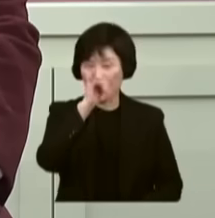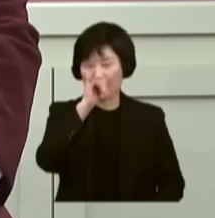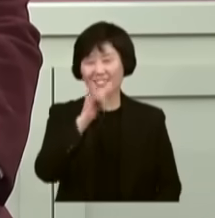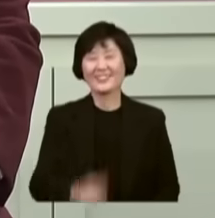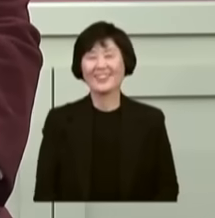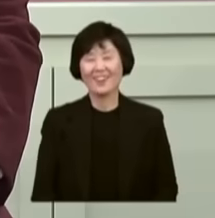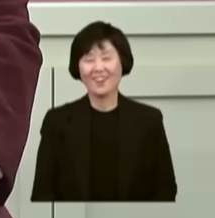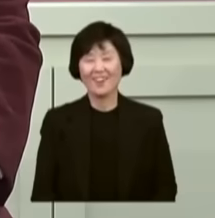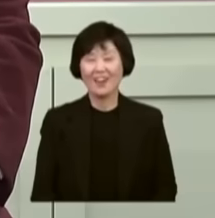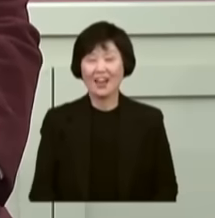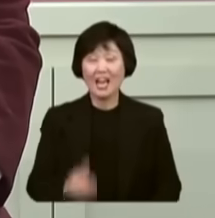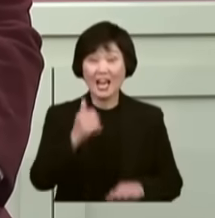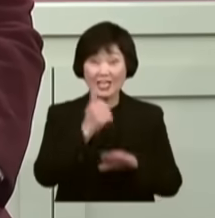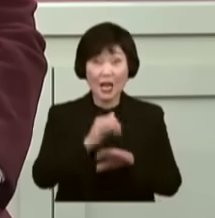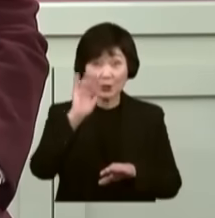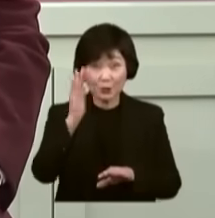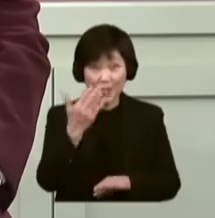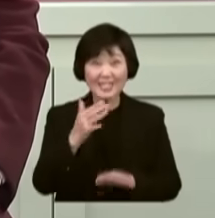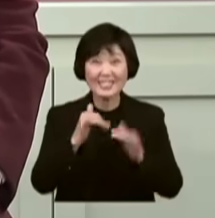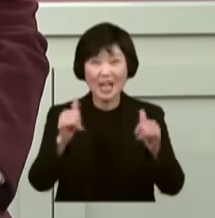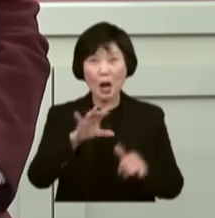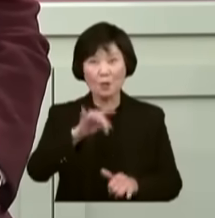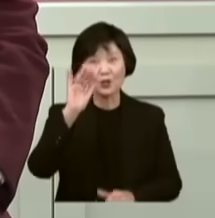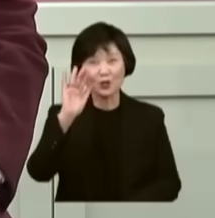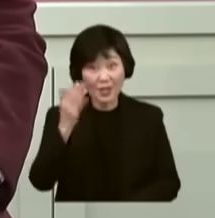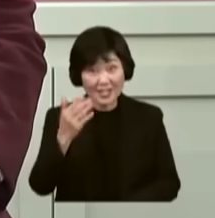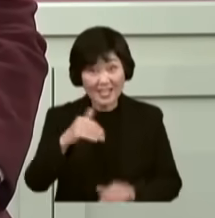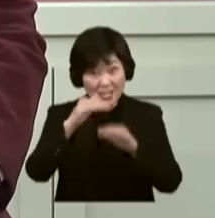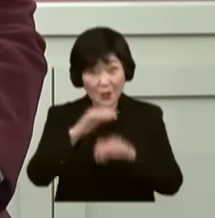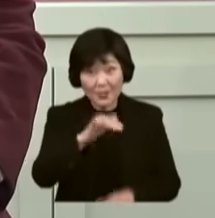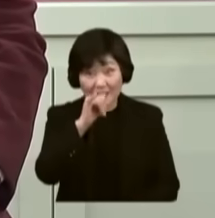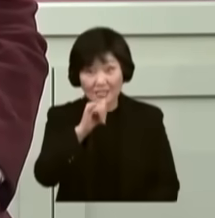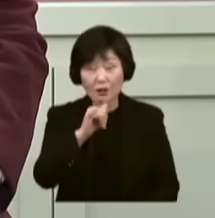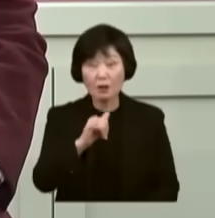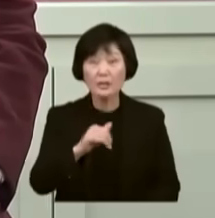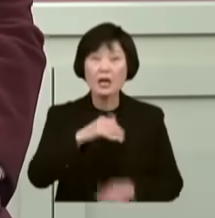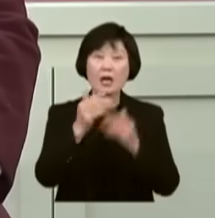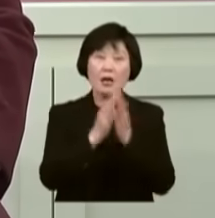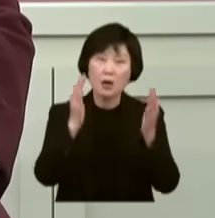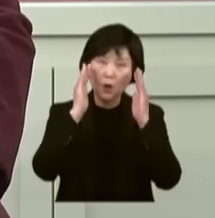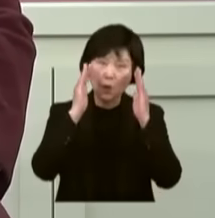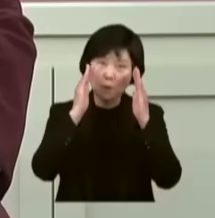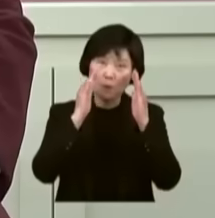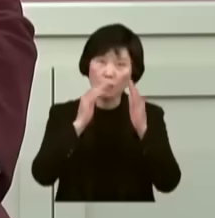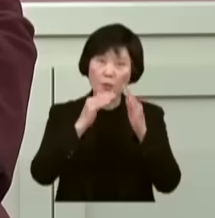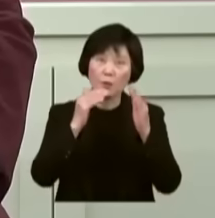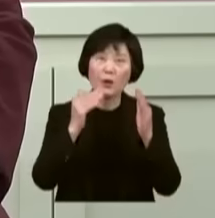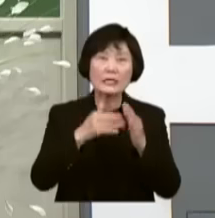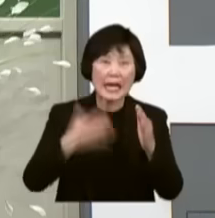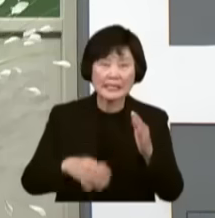필사 다 하시고 나름 된자 먼저 되는 거예요. 네, 성경 맞아요. 구절 따라서 다음 못하면 내가 오히려 핀잔을 받으니까 못해 신앙